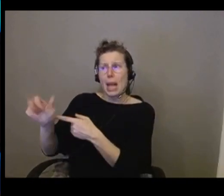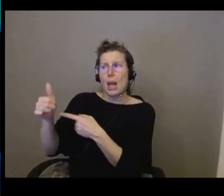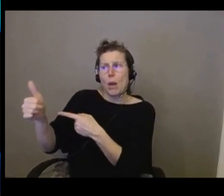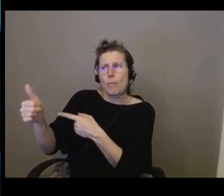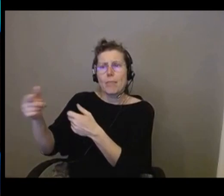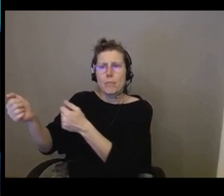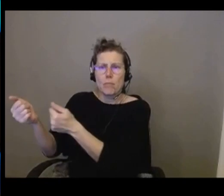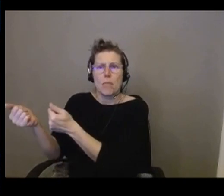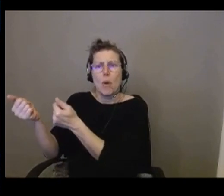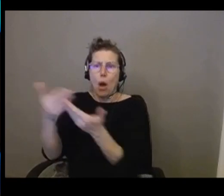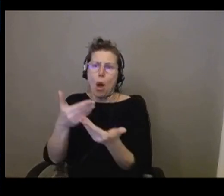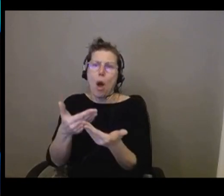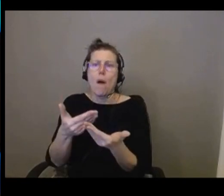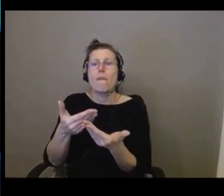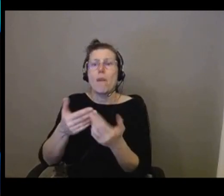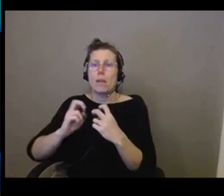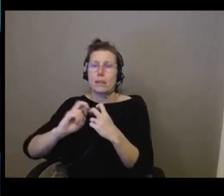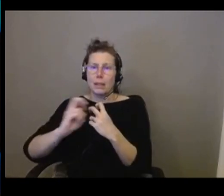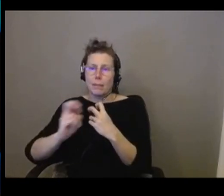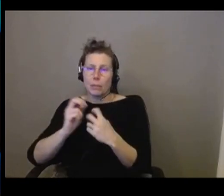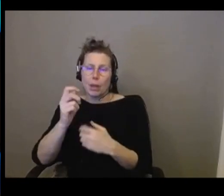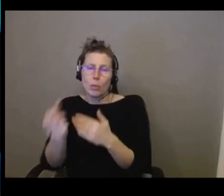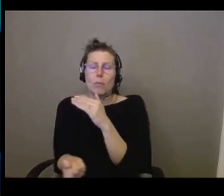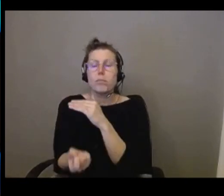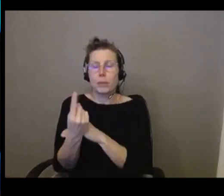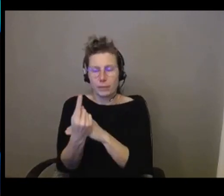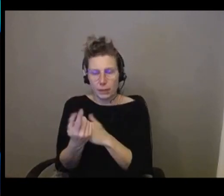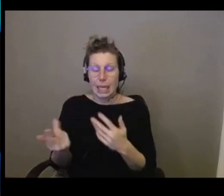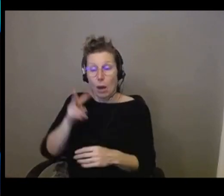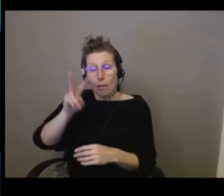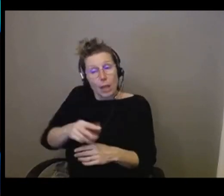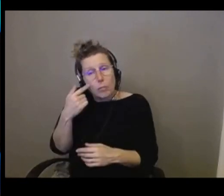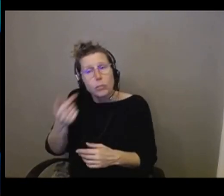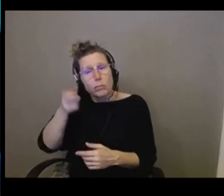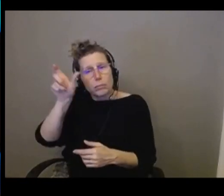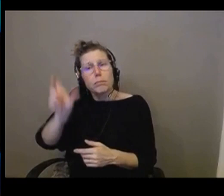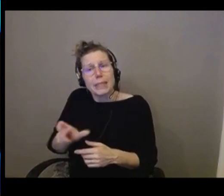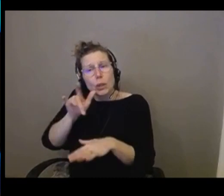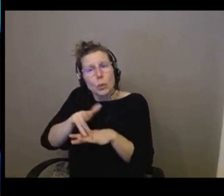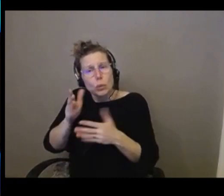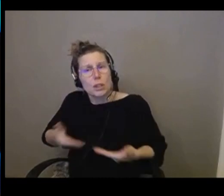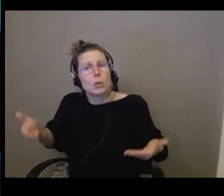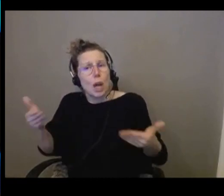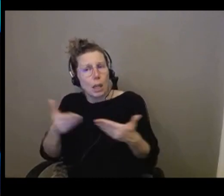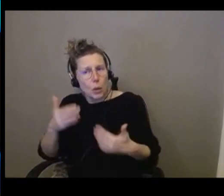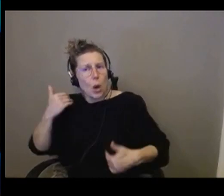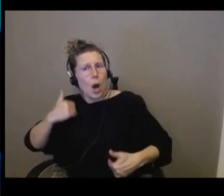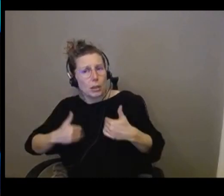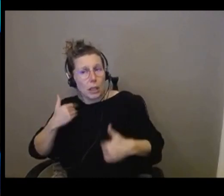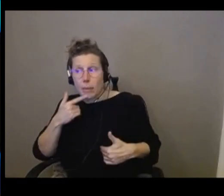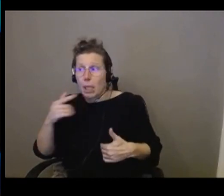à l'heure, effectivement, pour les personnes handicapées, ça a constitué une alternative. Alors, avec les difficultés dont vous avez aussi parlé. Mais du coup, pour